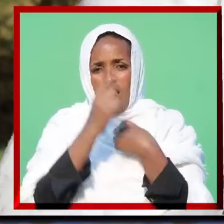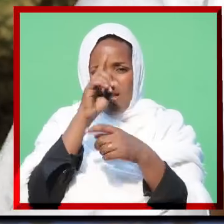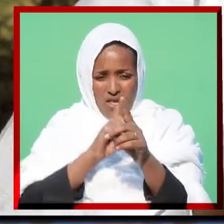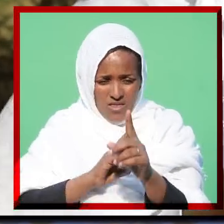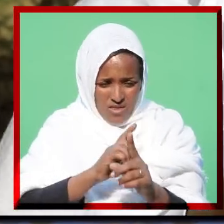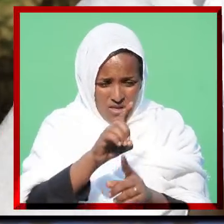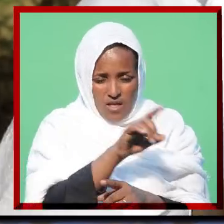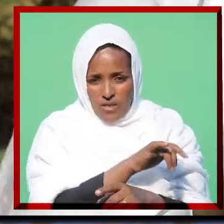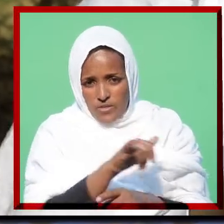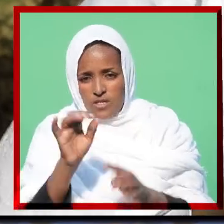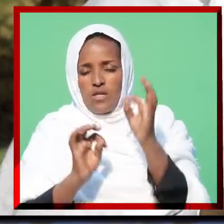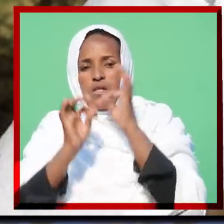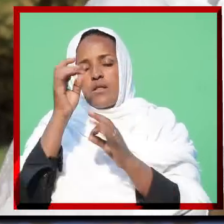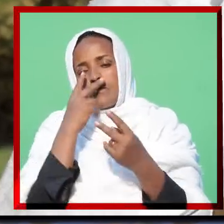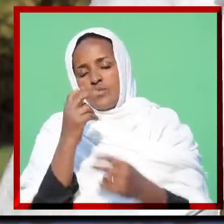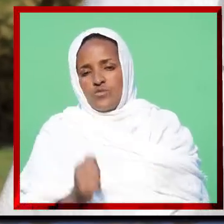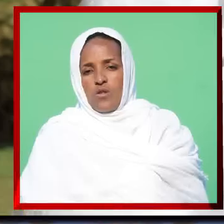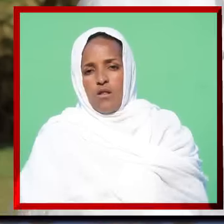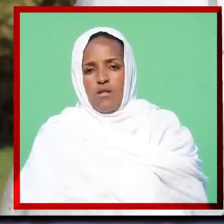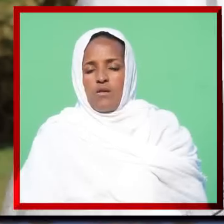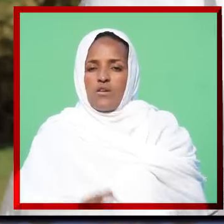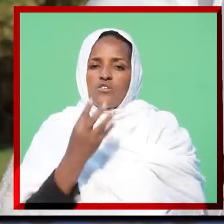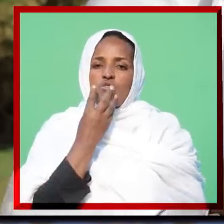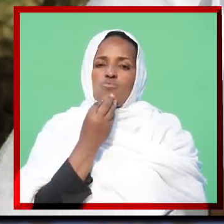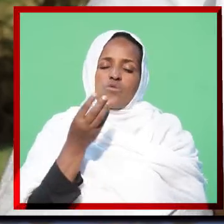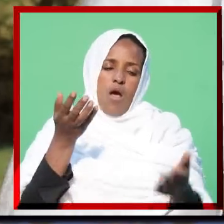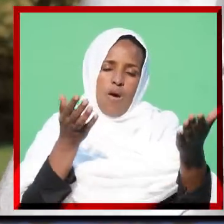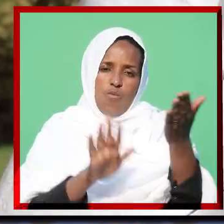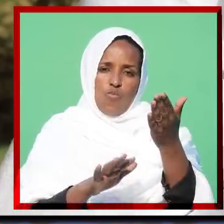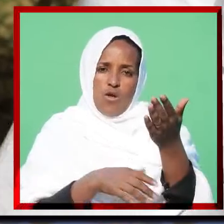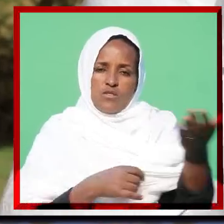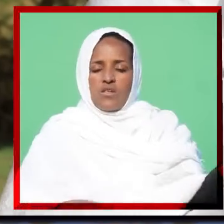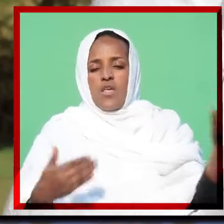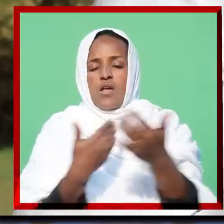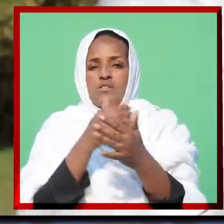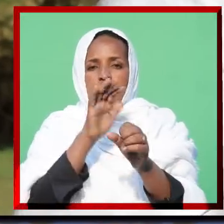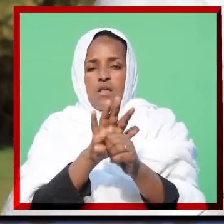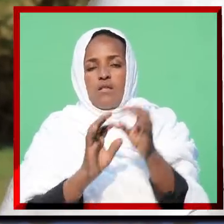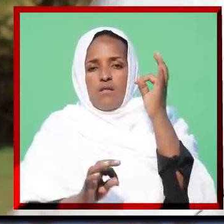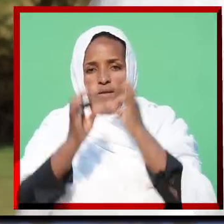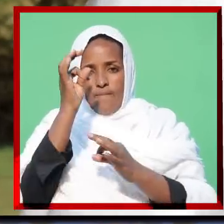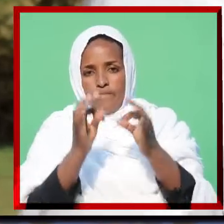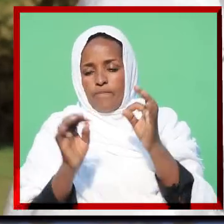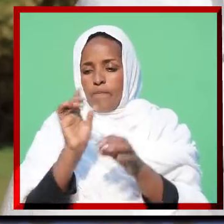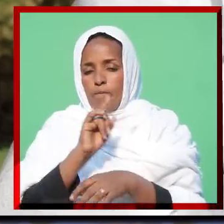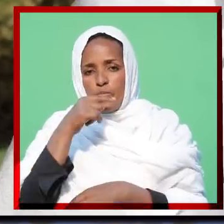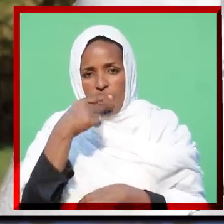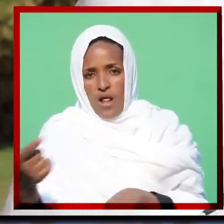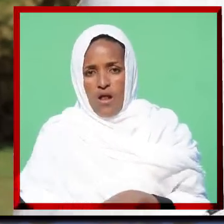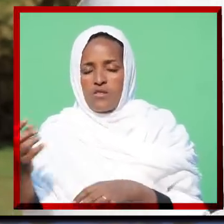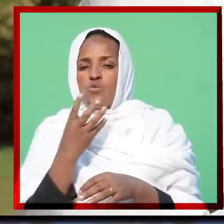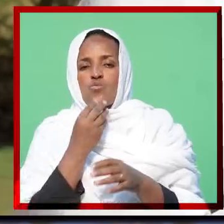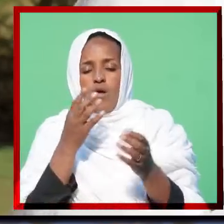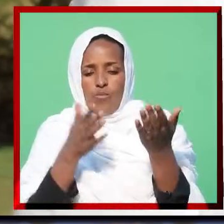ቀጥታ ተመሳሳይ ታሪክ ማየት እንችላለን የይሁዳን አማማት የተመለከተ የአዲስ ኪዳን ታሪክ ምን ይላል የይሁዳን